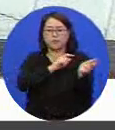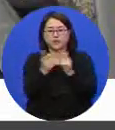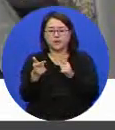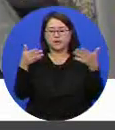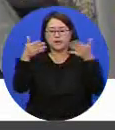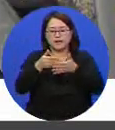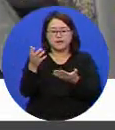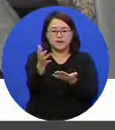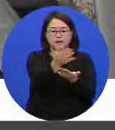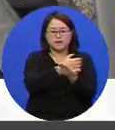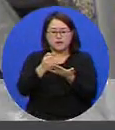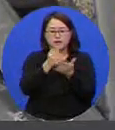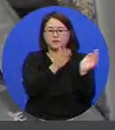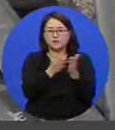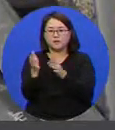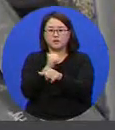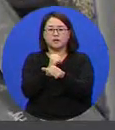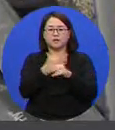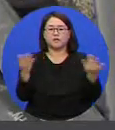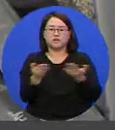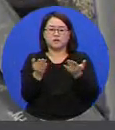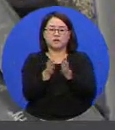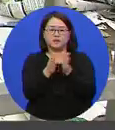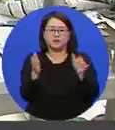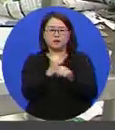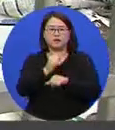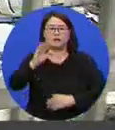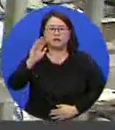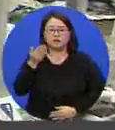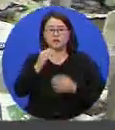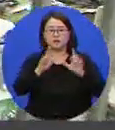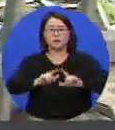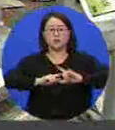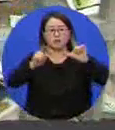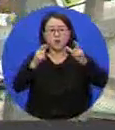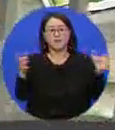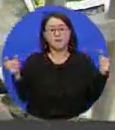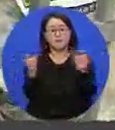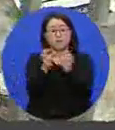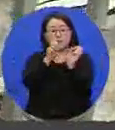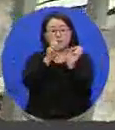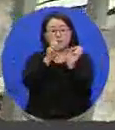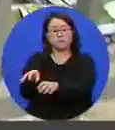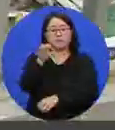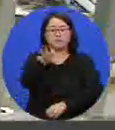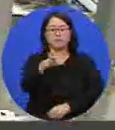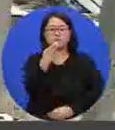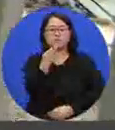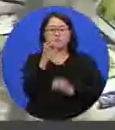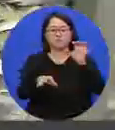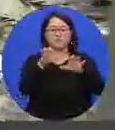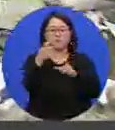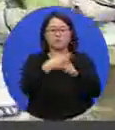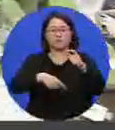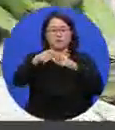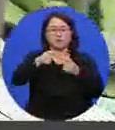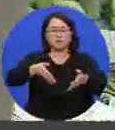진행됩니다. 남원시는 올해 영농 폐기물 집하장을 12곳 추가해서 모두 32곳을 운영하고